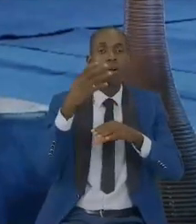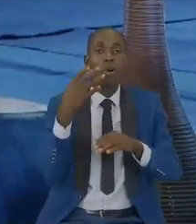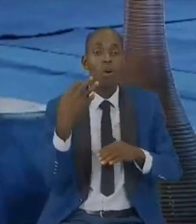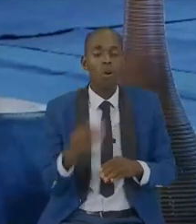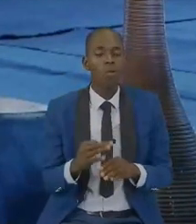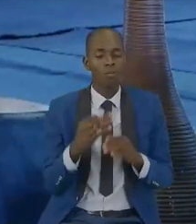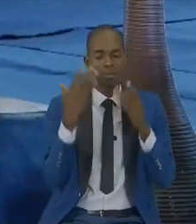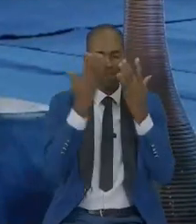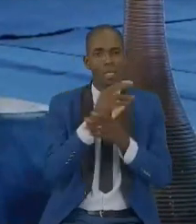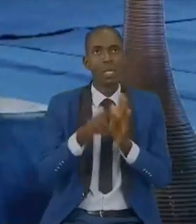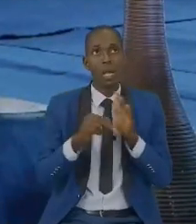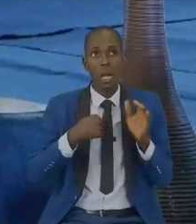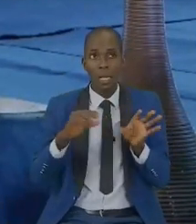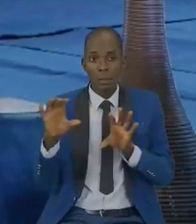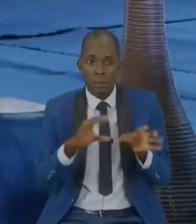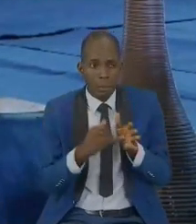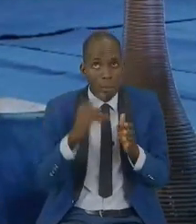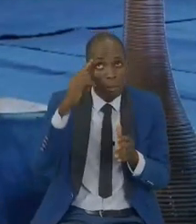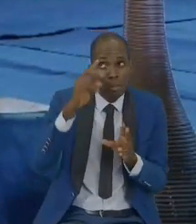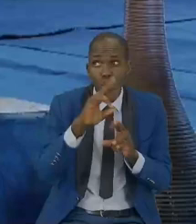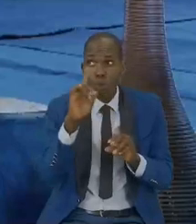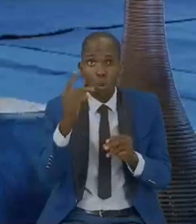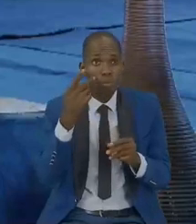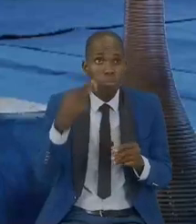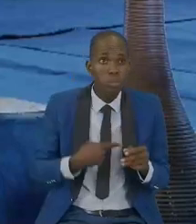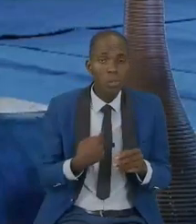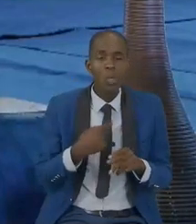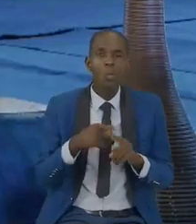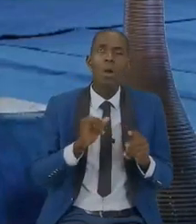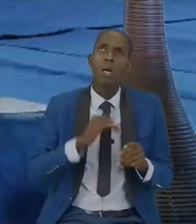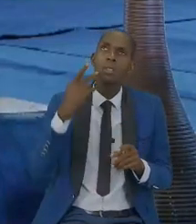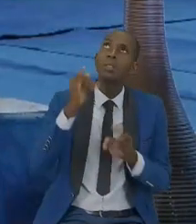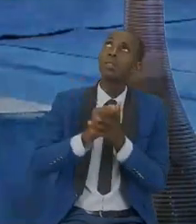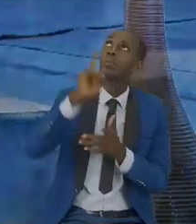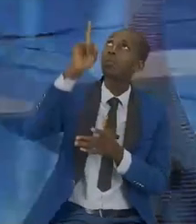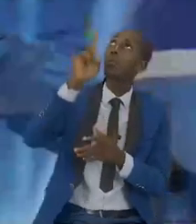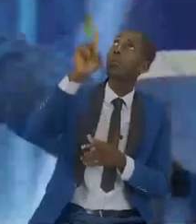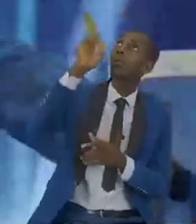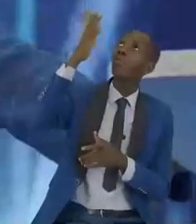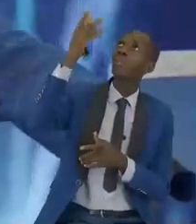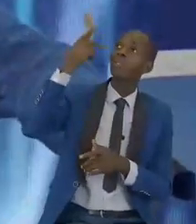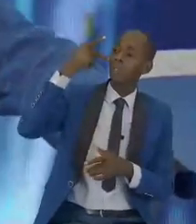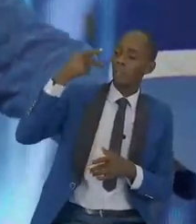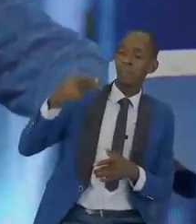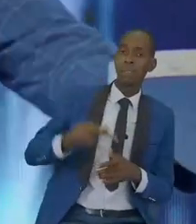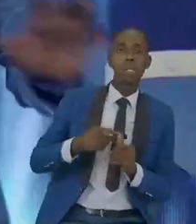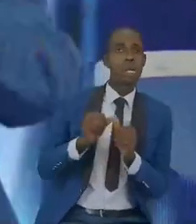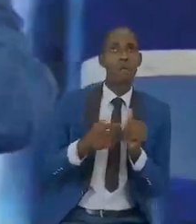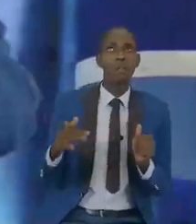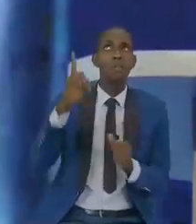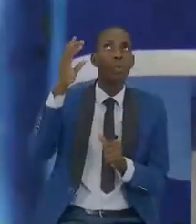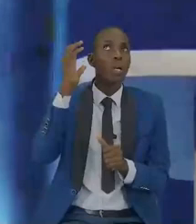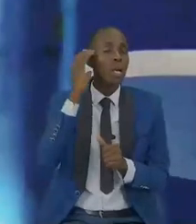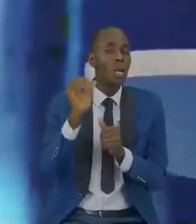là, sous le couvert des ténèbres. J'ai fait cela croyant que personne ne me verra, mais je peux voir que tu es en haut